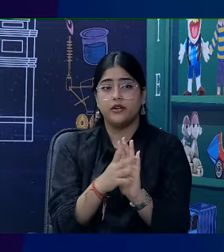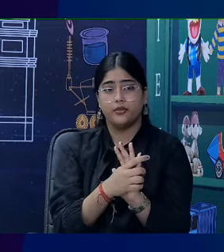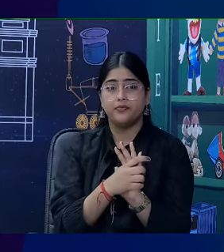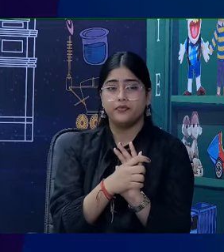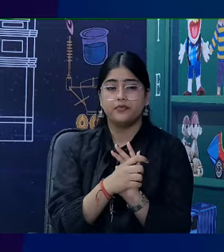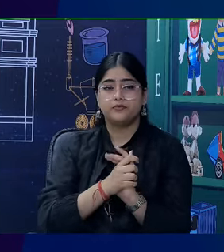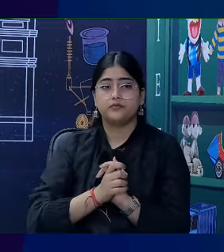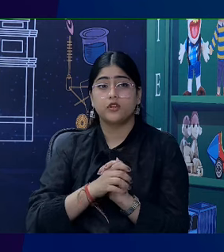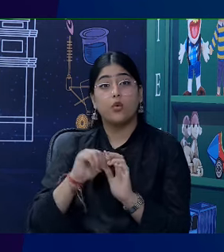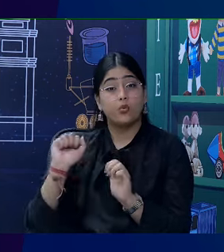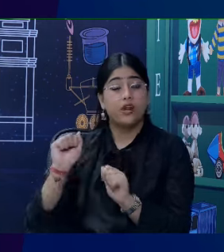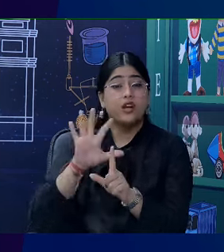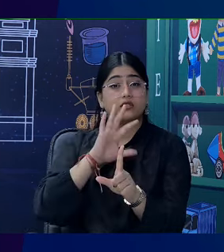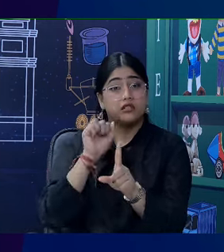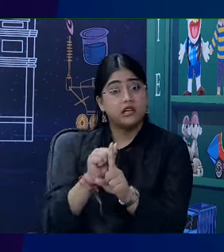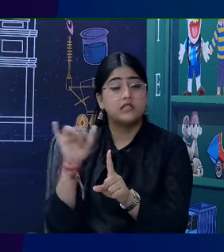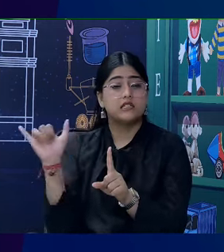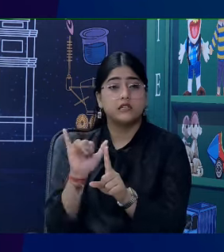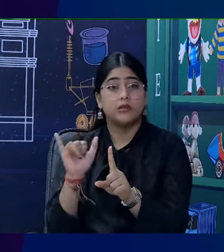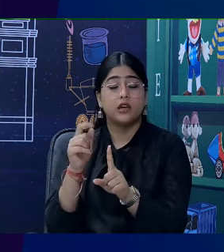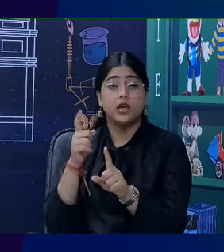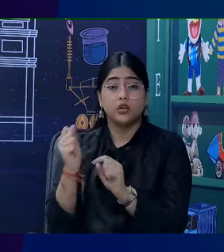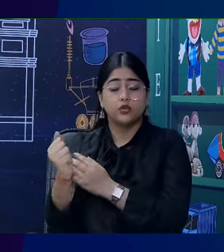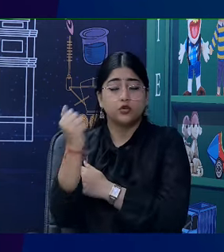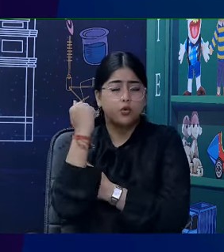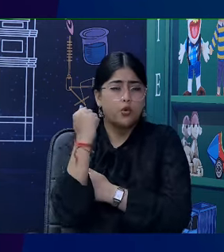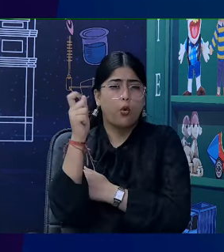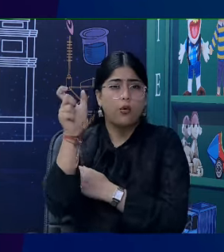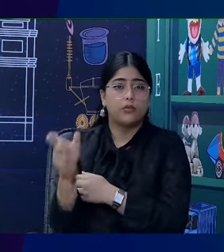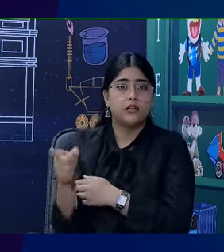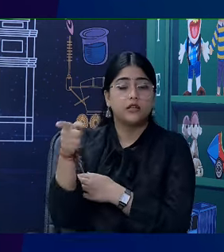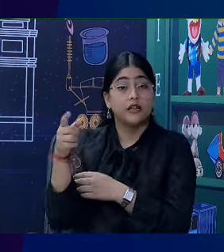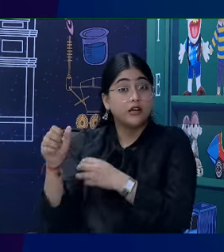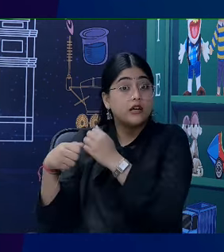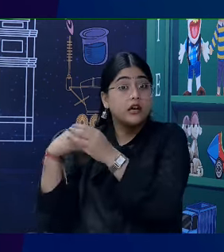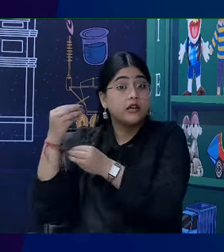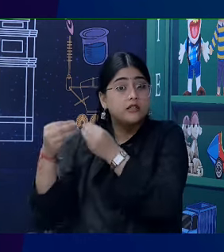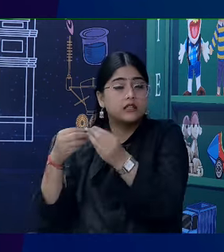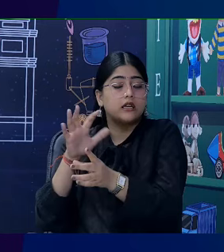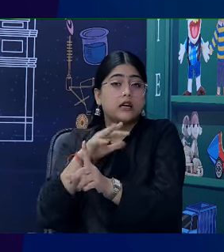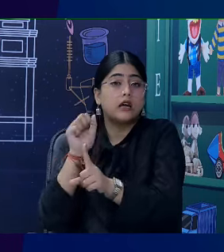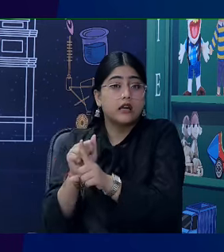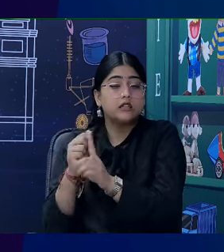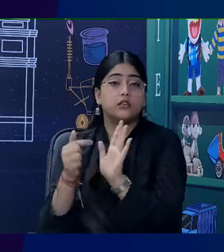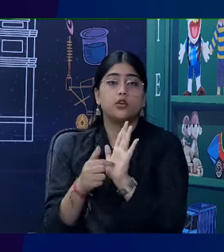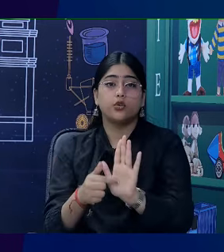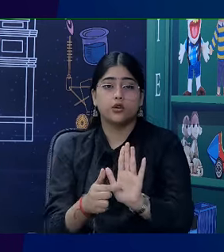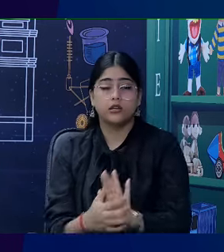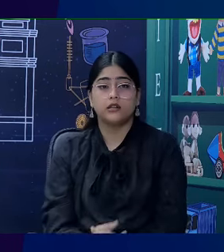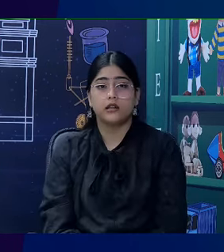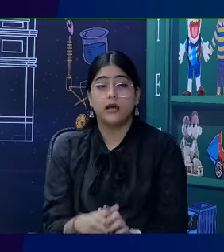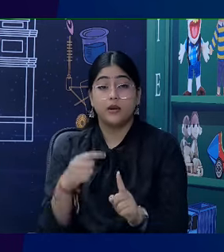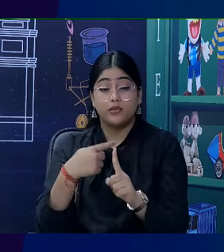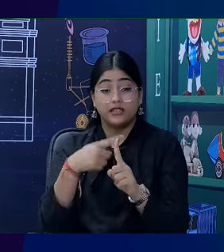तो वही उनका कल्चर है उनकी जो वीरता है शूर वीरता है उनके राजपूतों की वही वहां के कल्चर को शो करता है तो